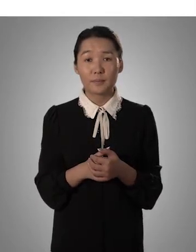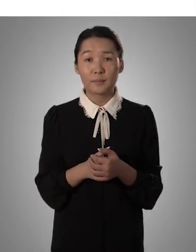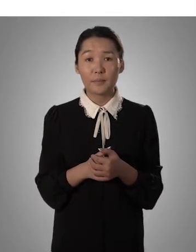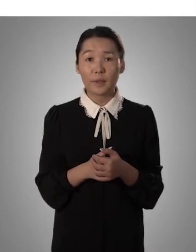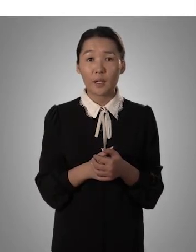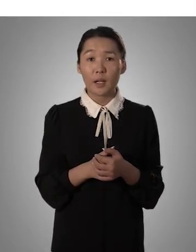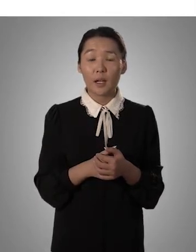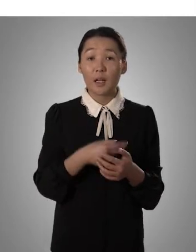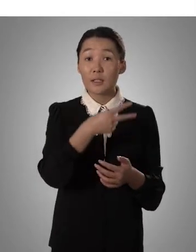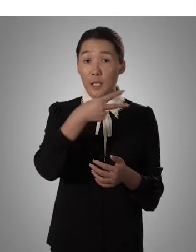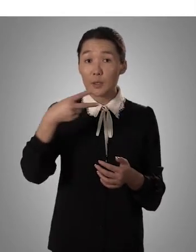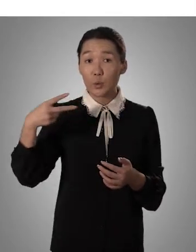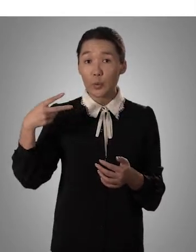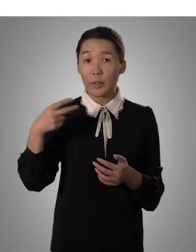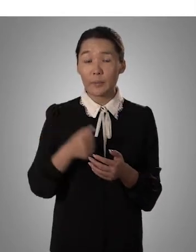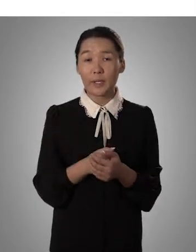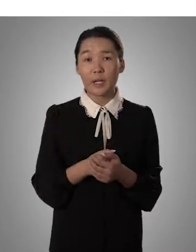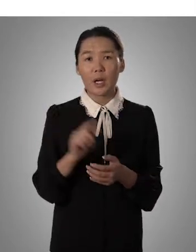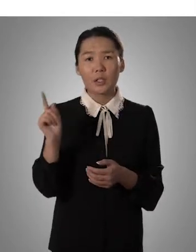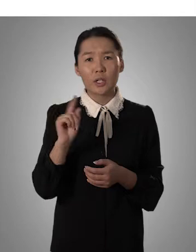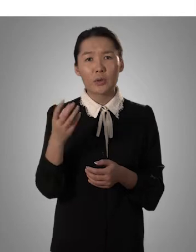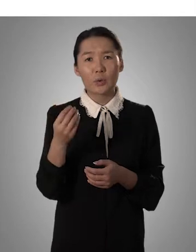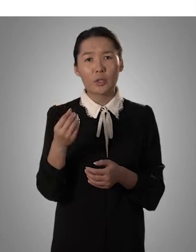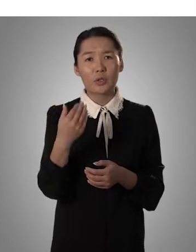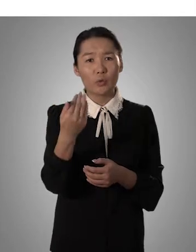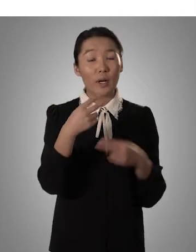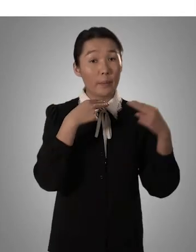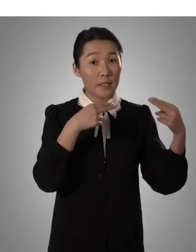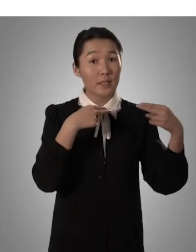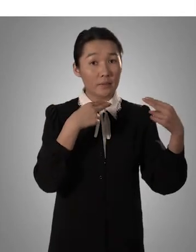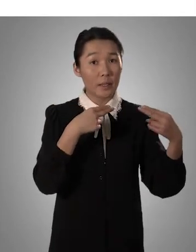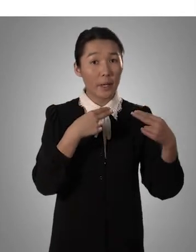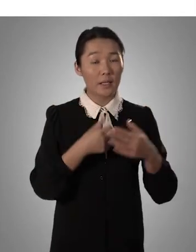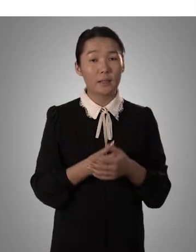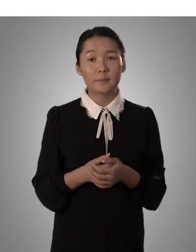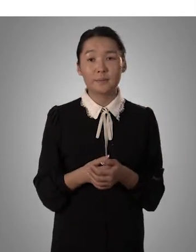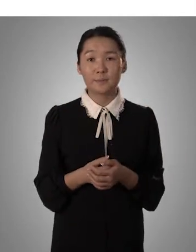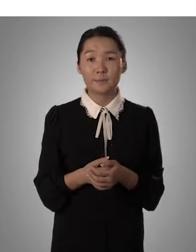сказу и на что еще вы обратили внимание